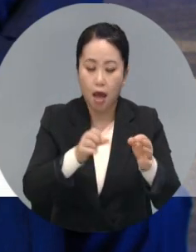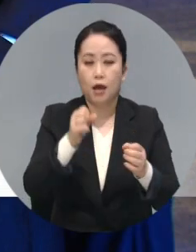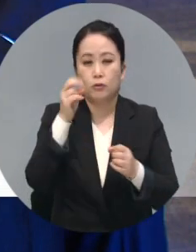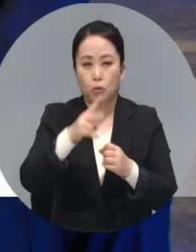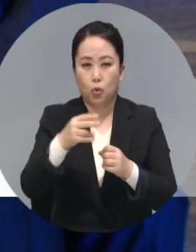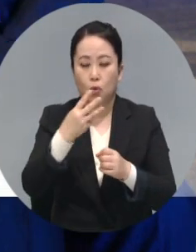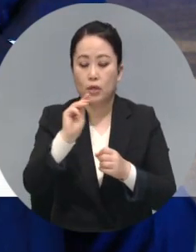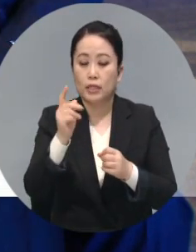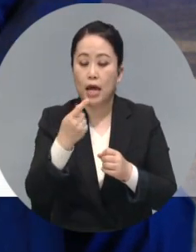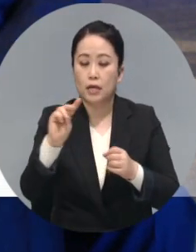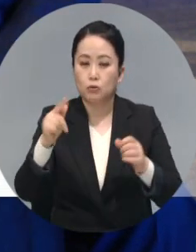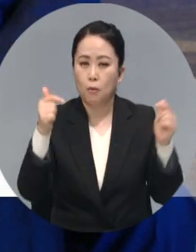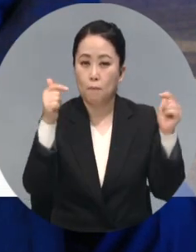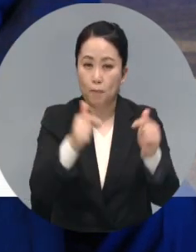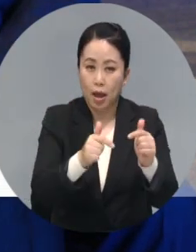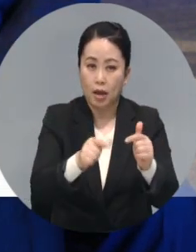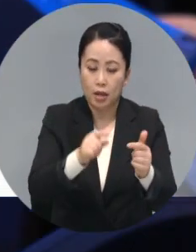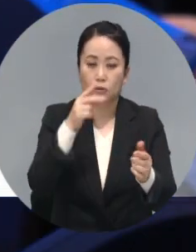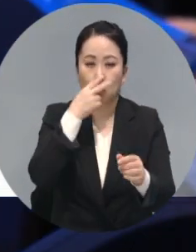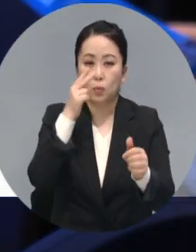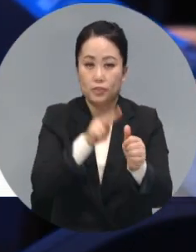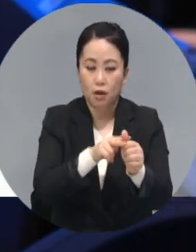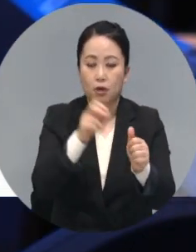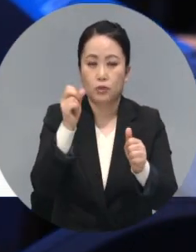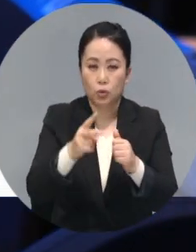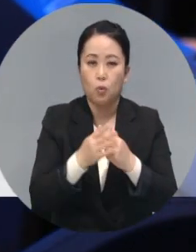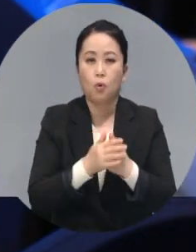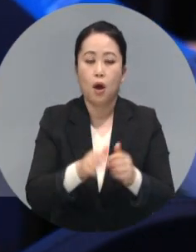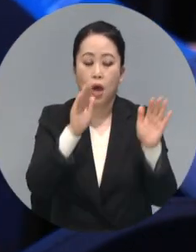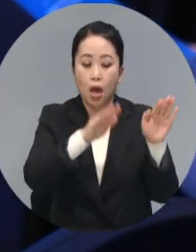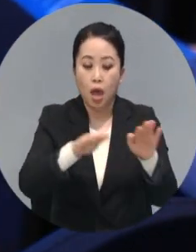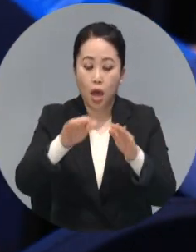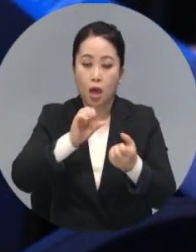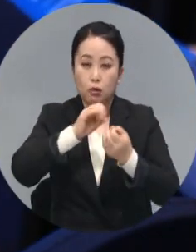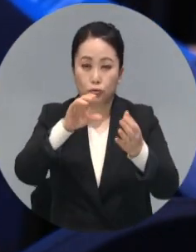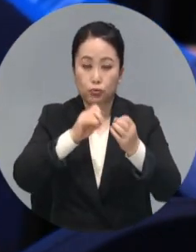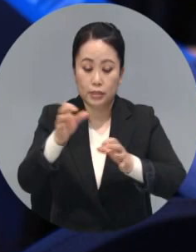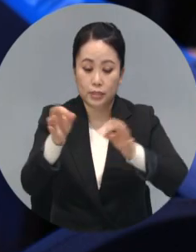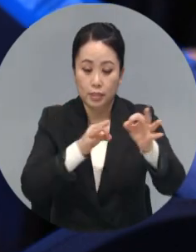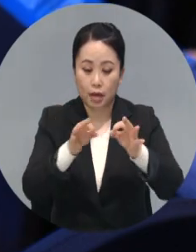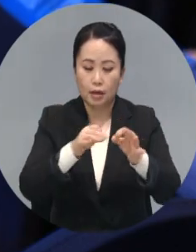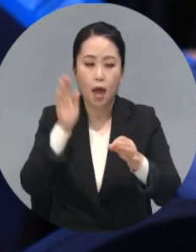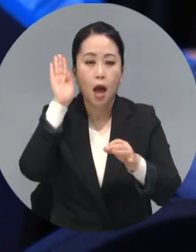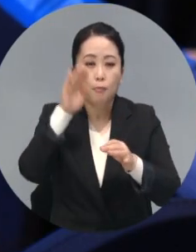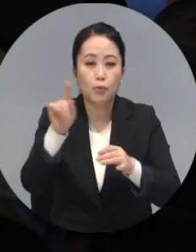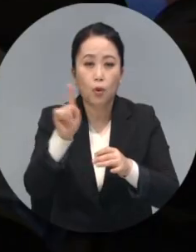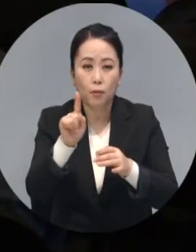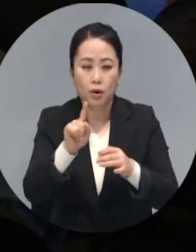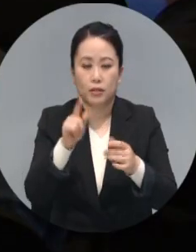대한민국과 세계의 선박금융세션이 진행되며 해운시장의 전망도 함께 논의됩니다.